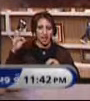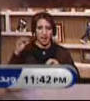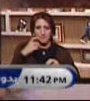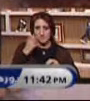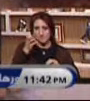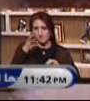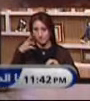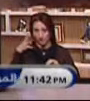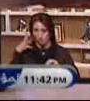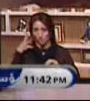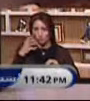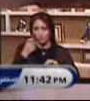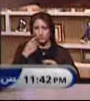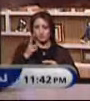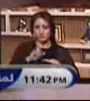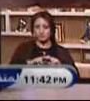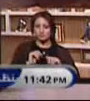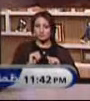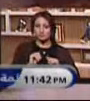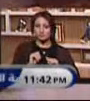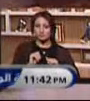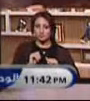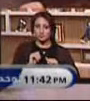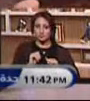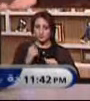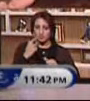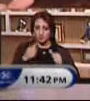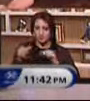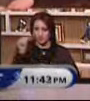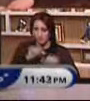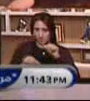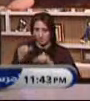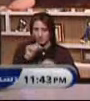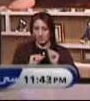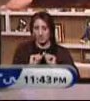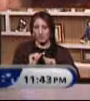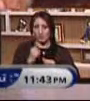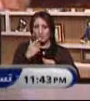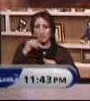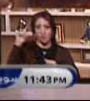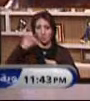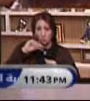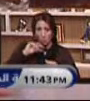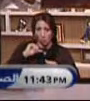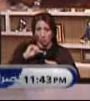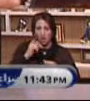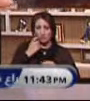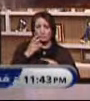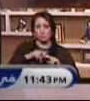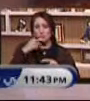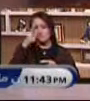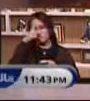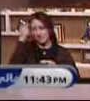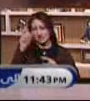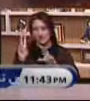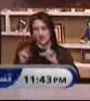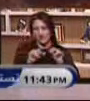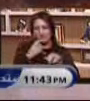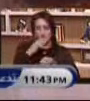كثافته ثقيلة، ويطلع الخبث اللي هو الايه المعادن الخسيسة، والنفيس ياخد الجواهر يعمل منه